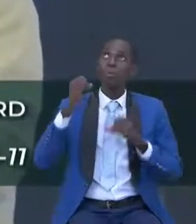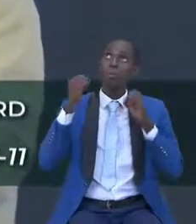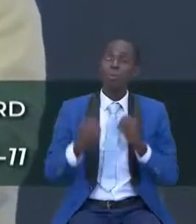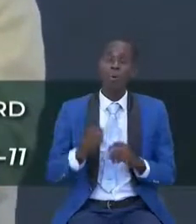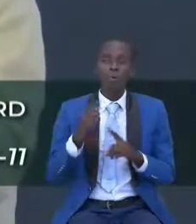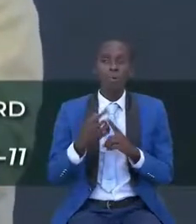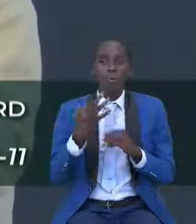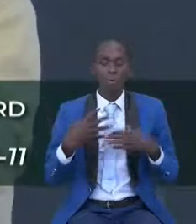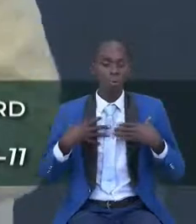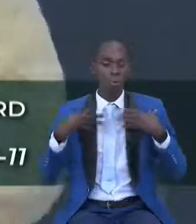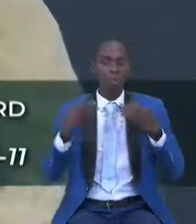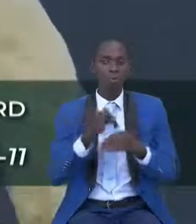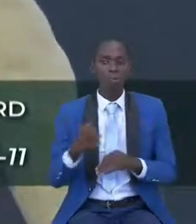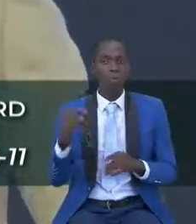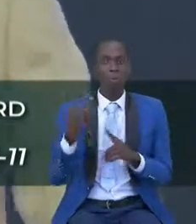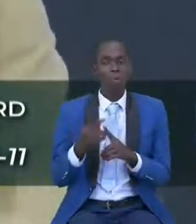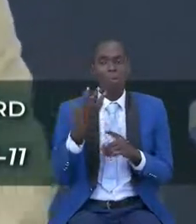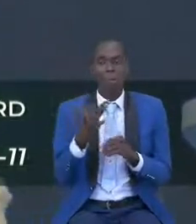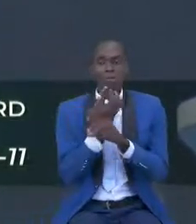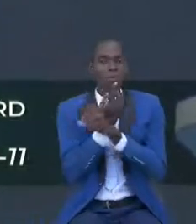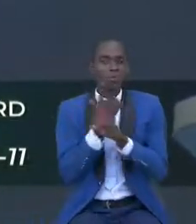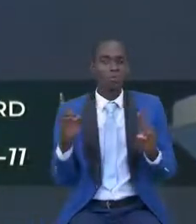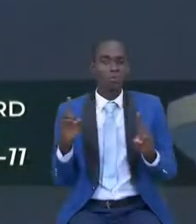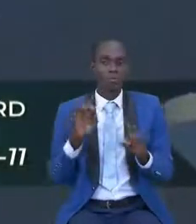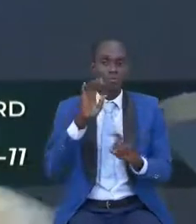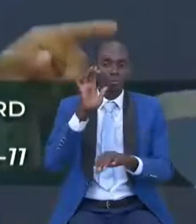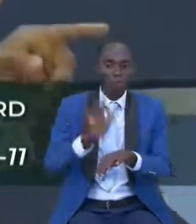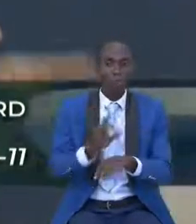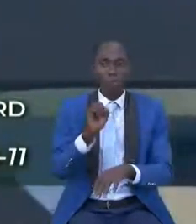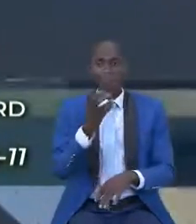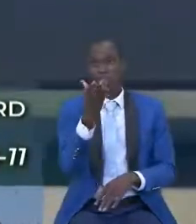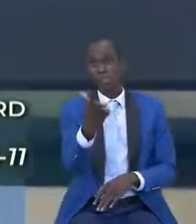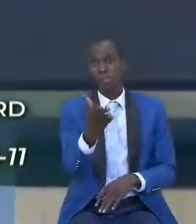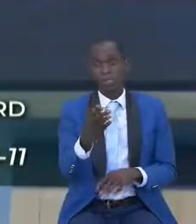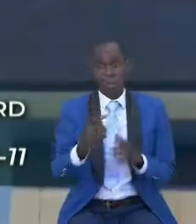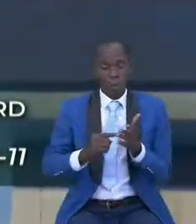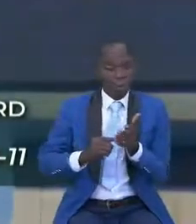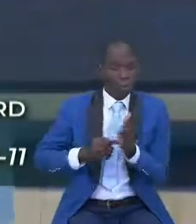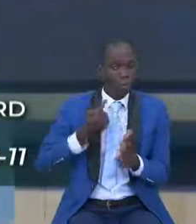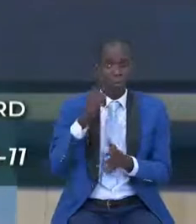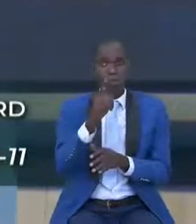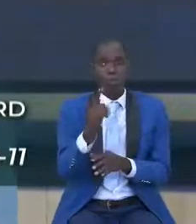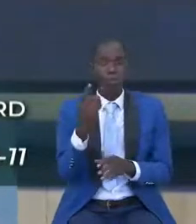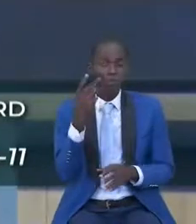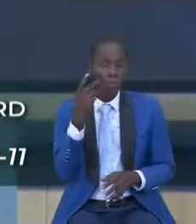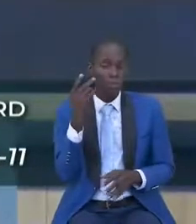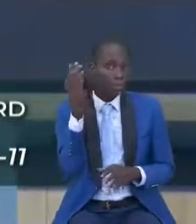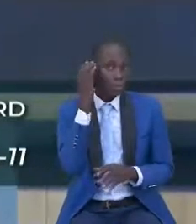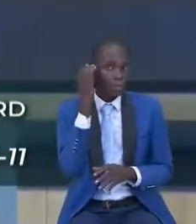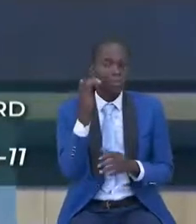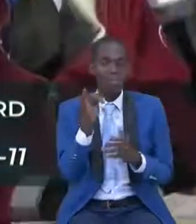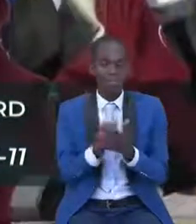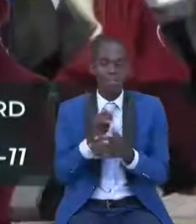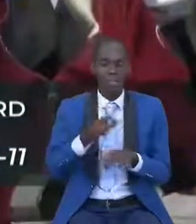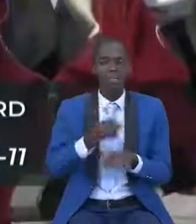la parole de puissance, la parole de guérison, la parole de délivrance, t'atteint là-bas. Dès